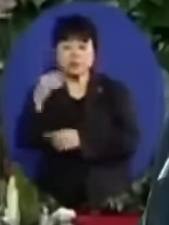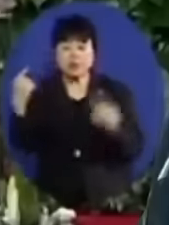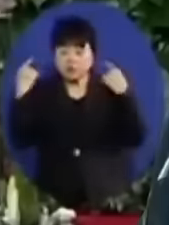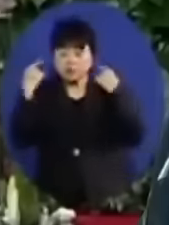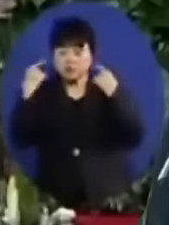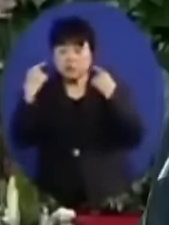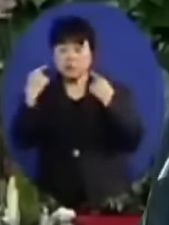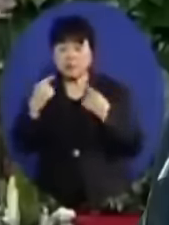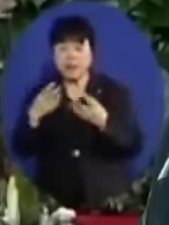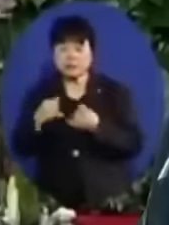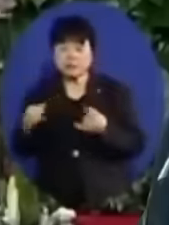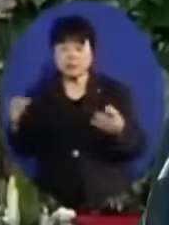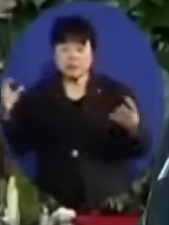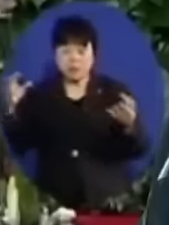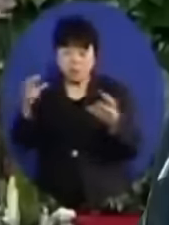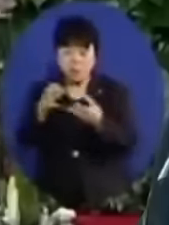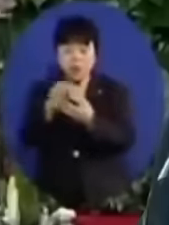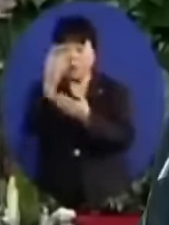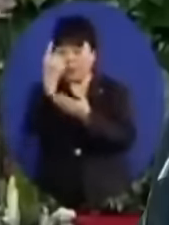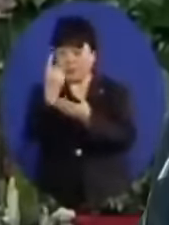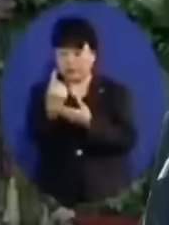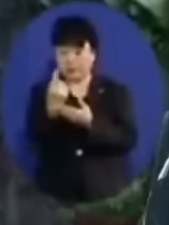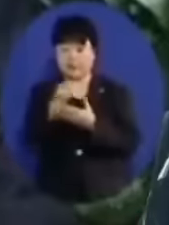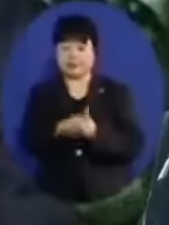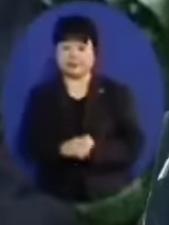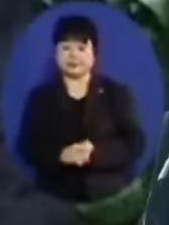사람이 메트로폴리탄 교회로 몰려와서